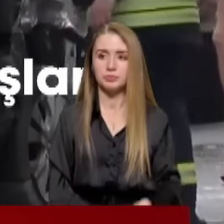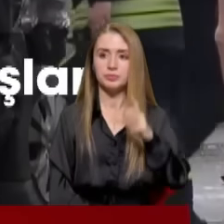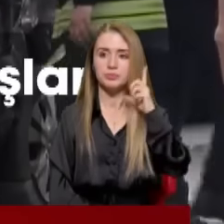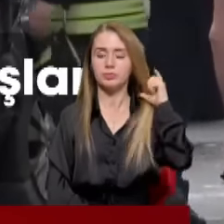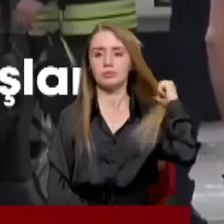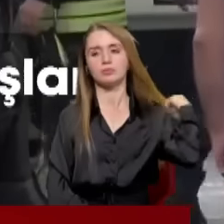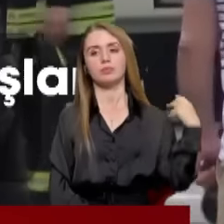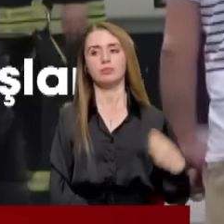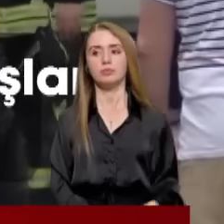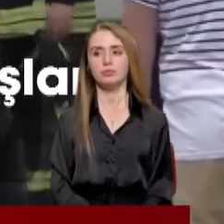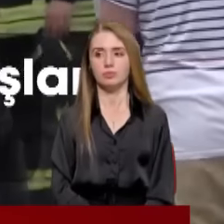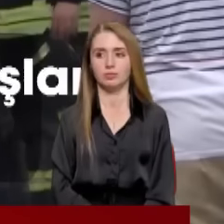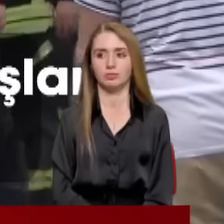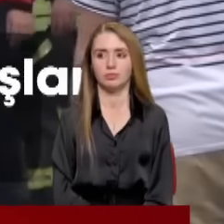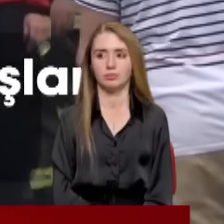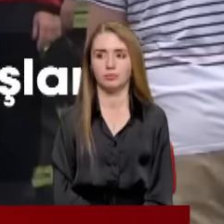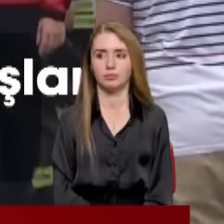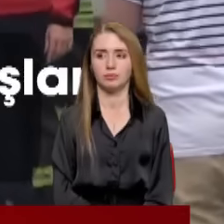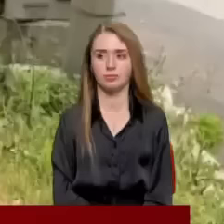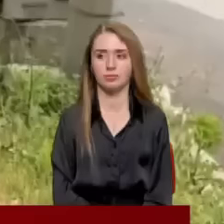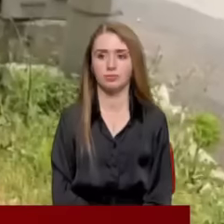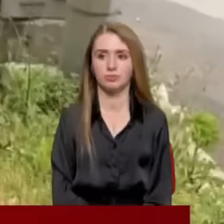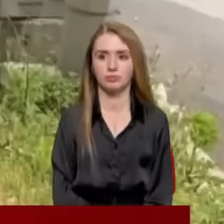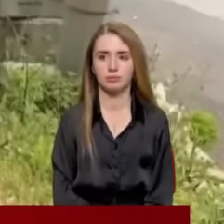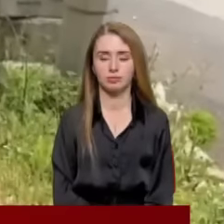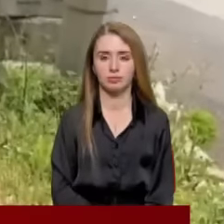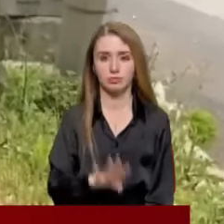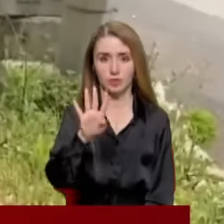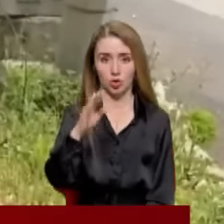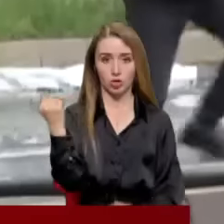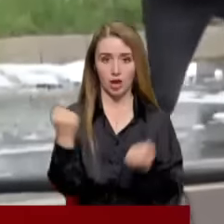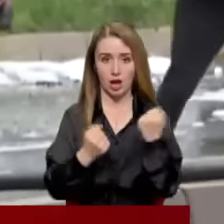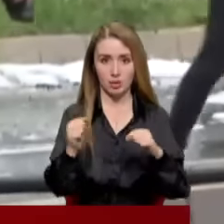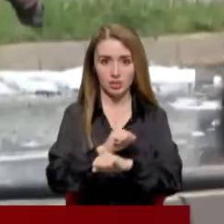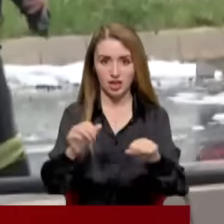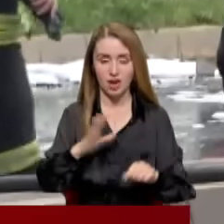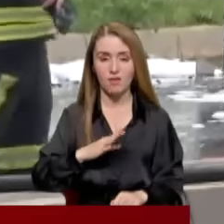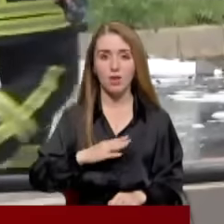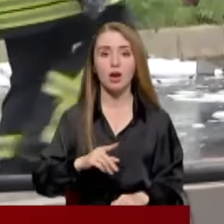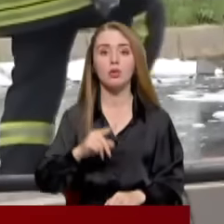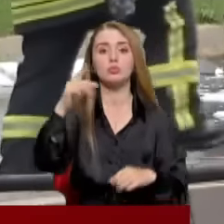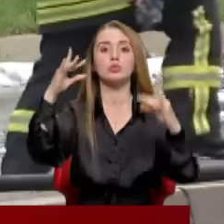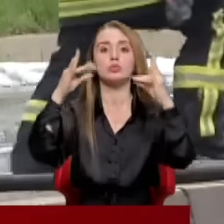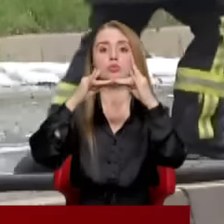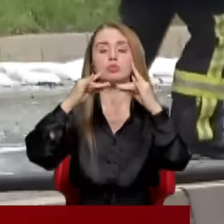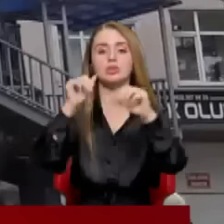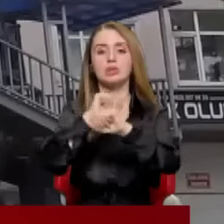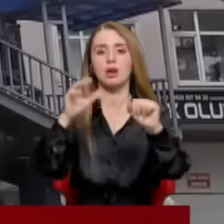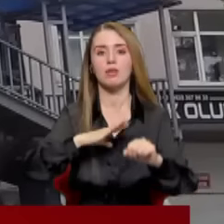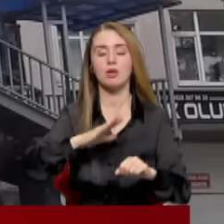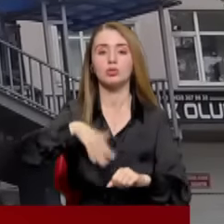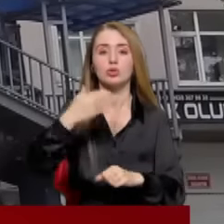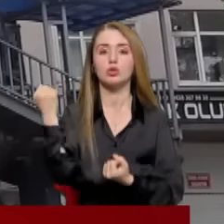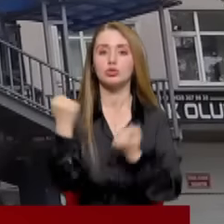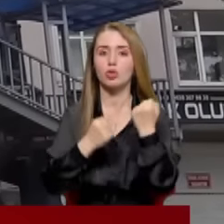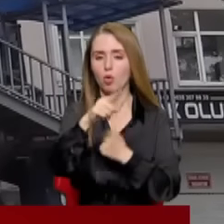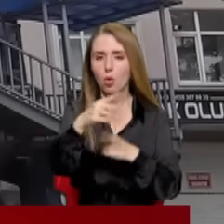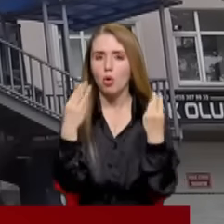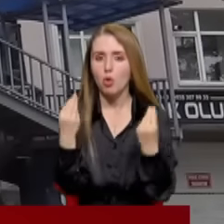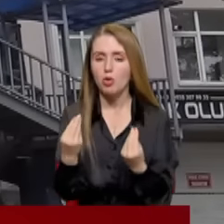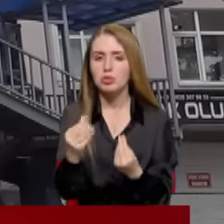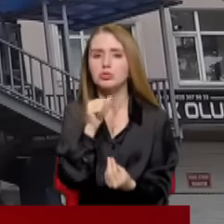mi? Önlemini almışlar patlama anlamında. 4 tane araç hasarlı, üst geçitte zarar geldi. Onun dışında şoförün durumu iyi,